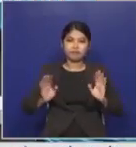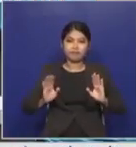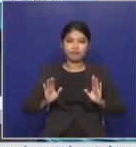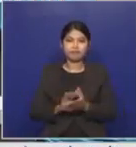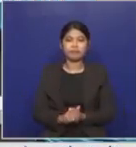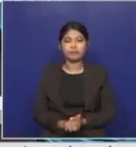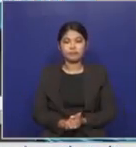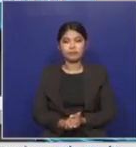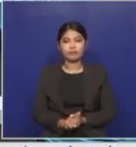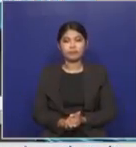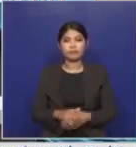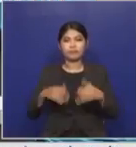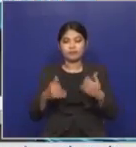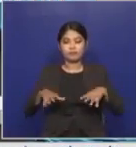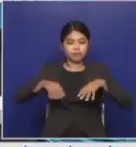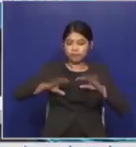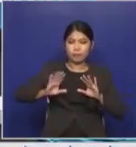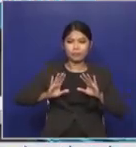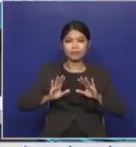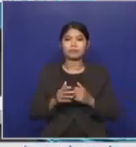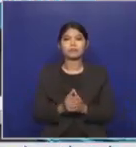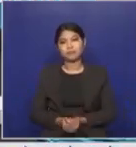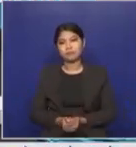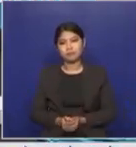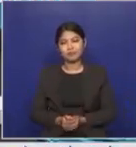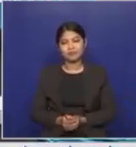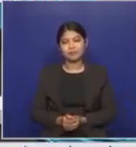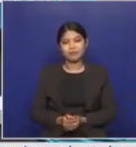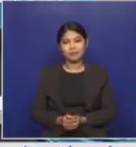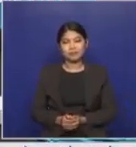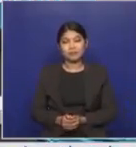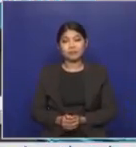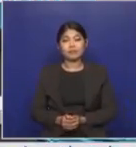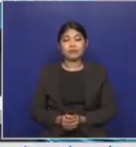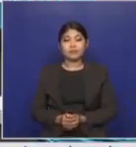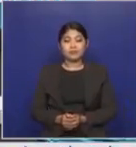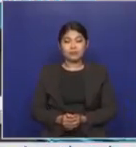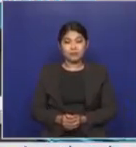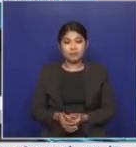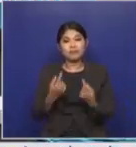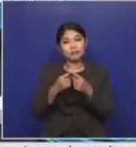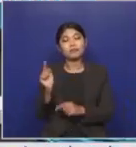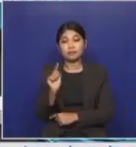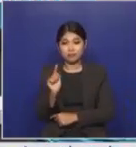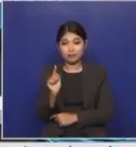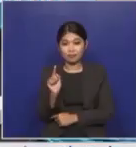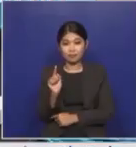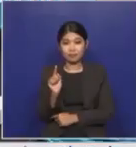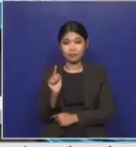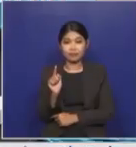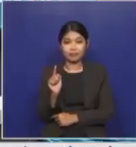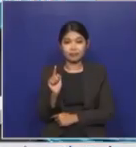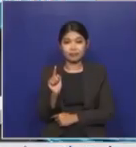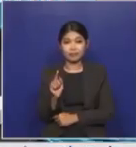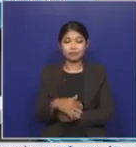จากช่วงสถาบันที่เกิดขึ้นอยู่ปัจจุบันหน้าตาอย่างไรก็ตามครับแต่ไม่ว่าจะ